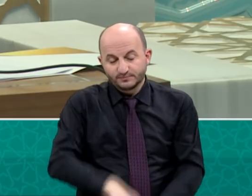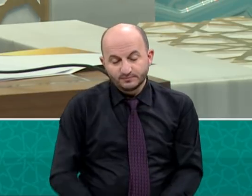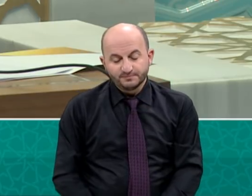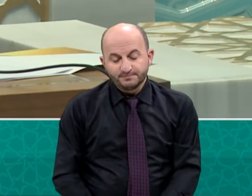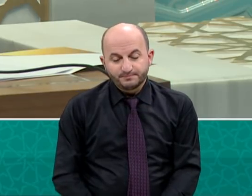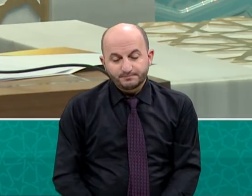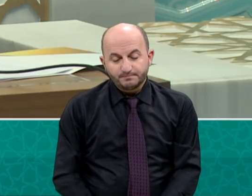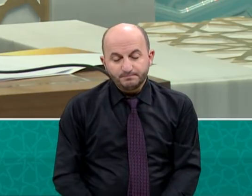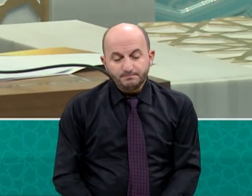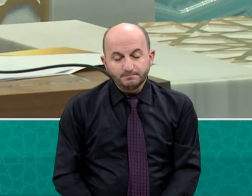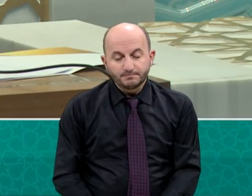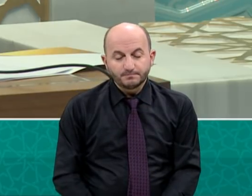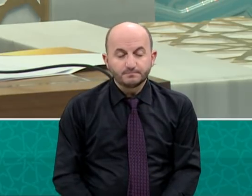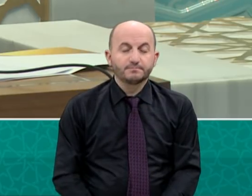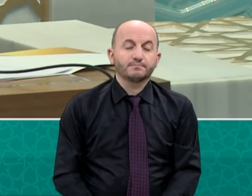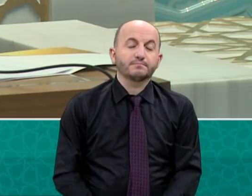Yine Cenab-ı Hak